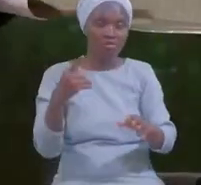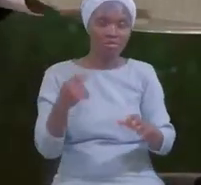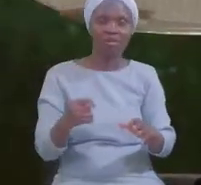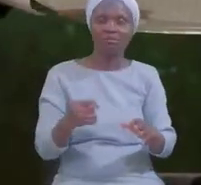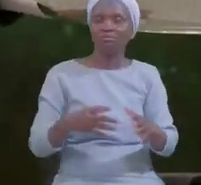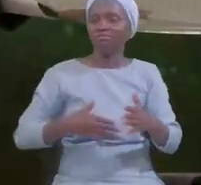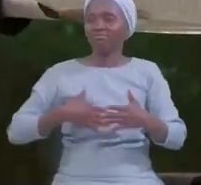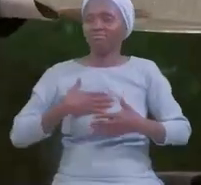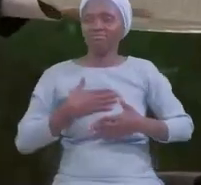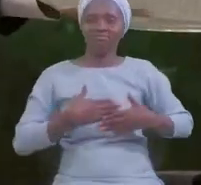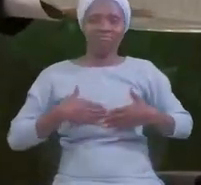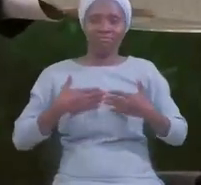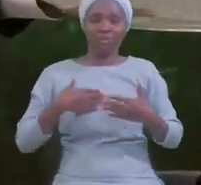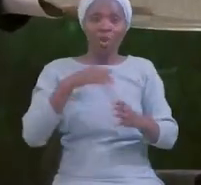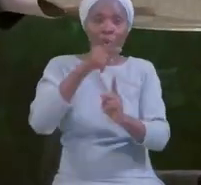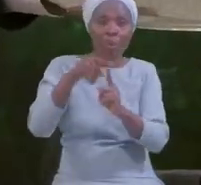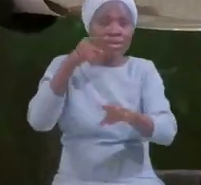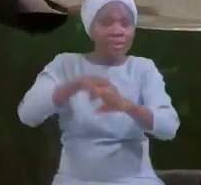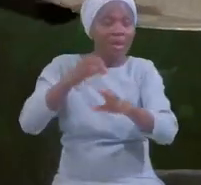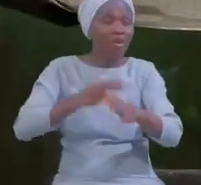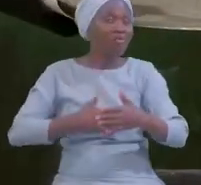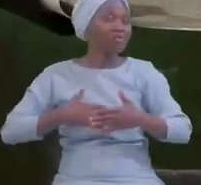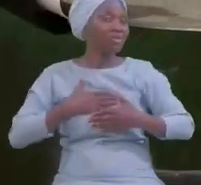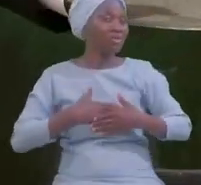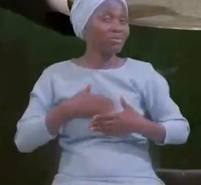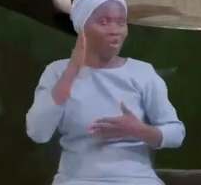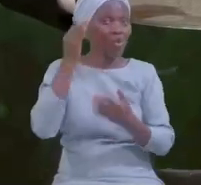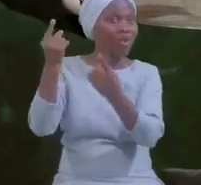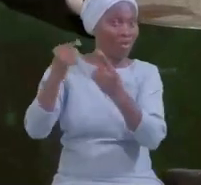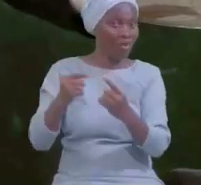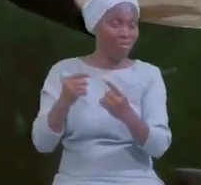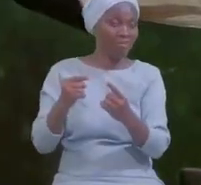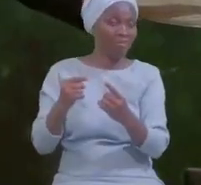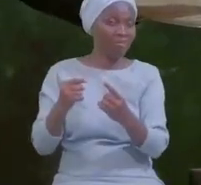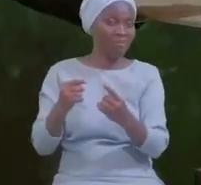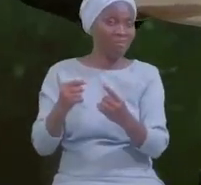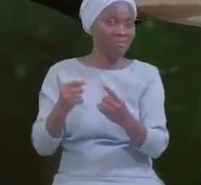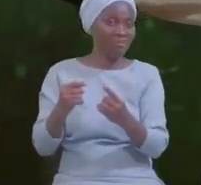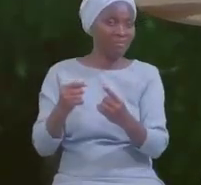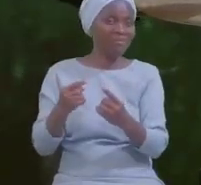afin que des temps de rafraîchissement viennent de la part